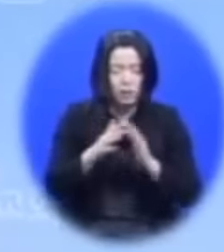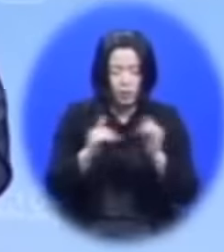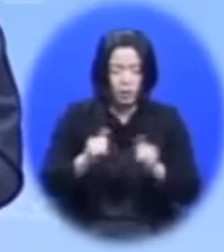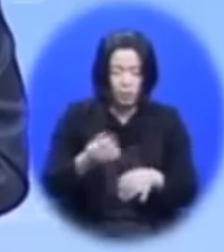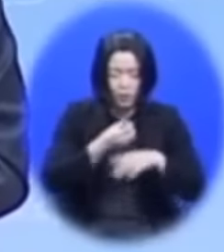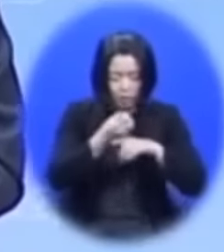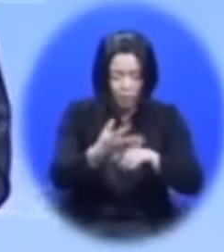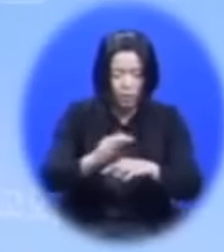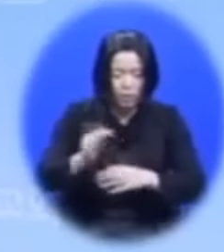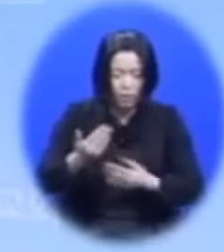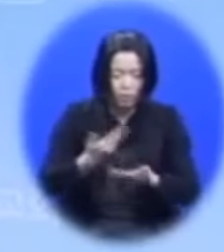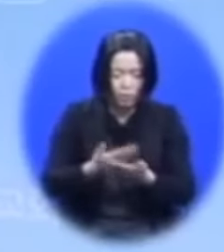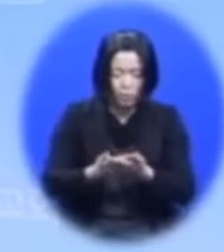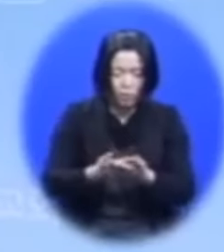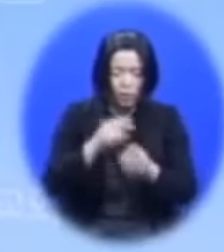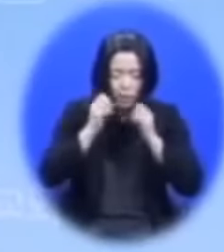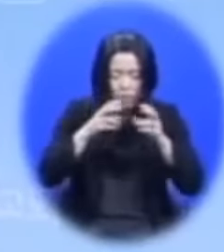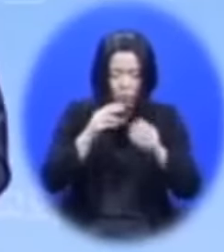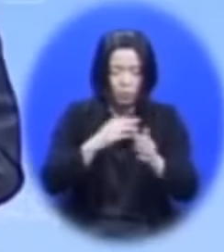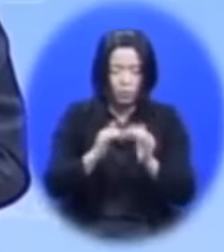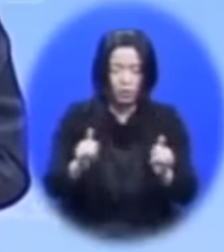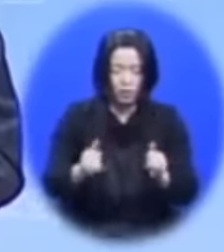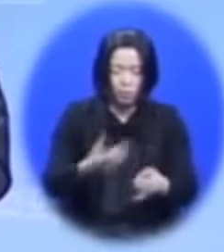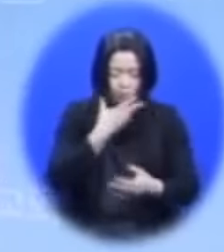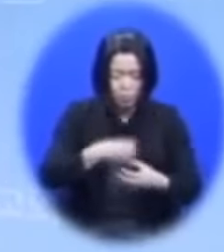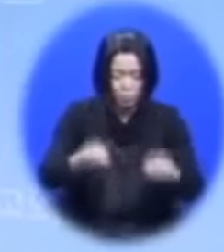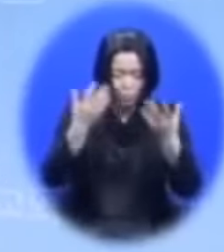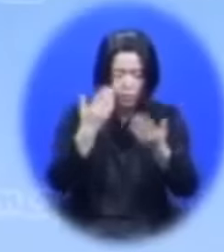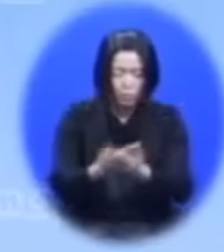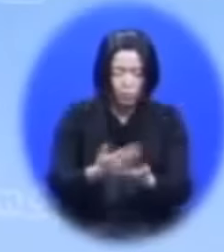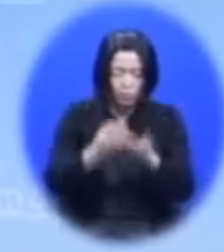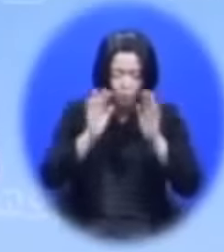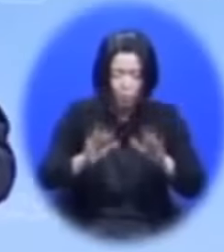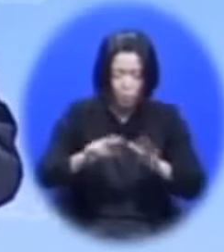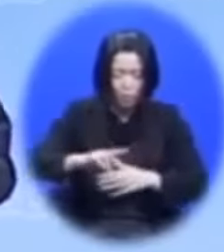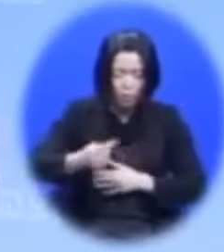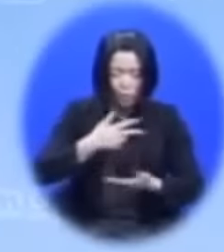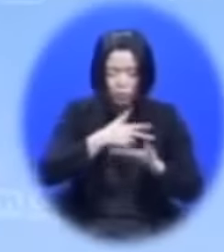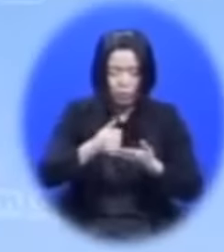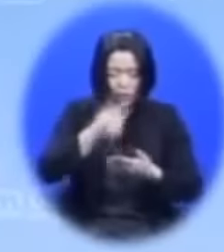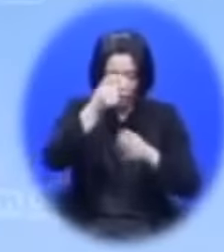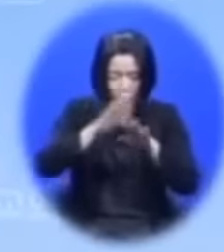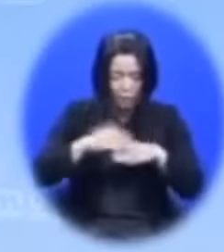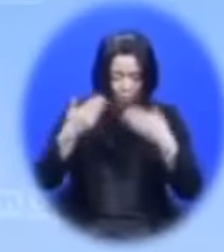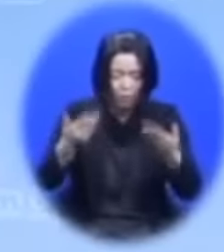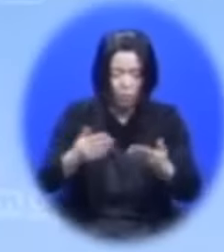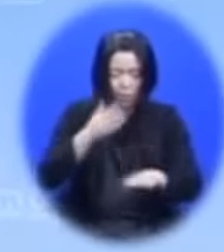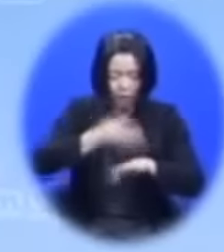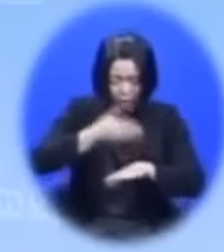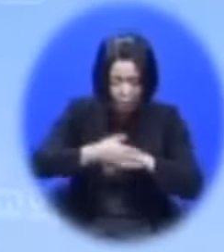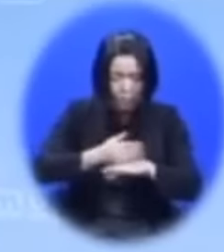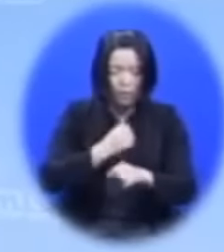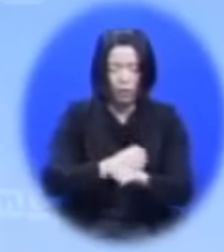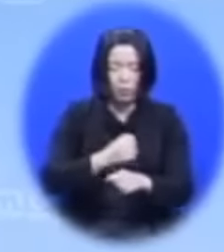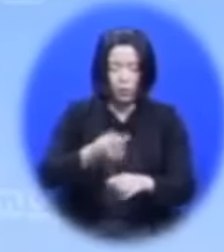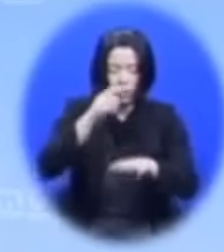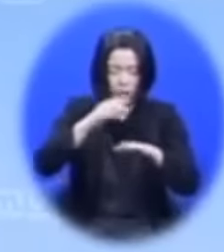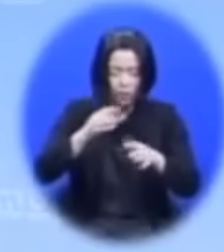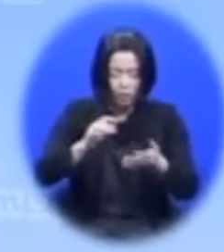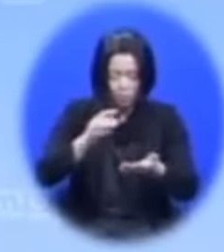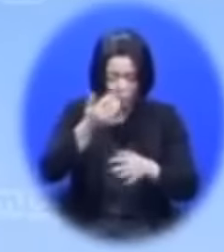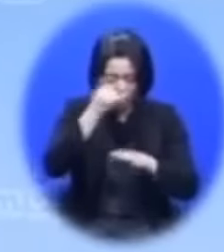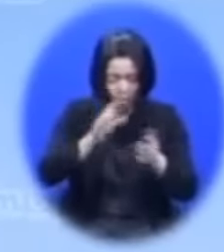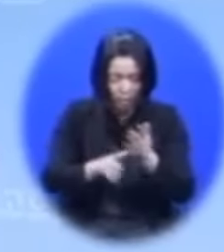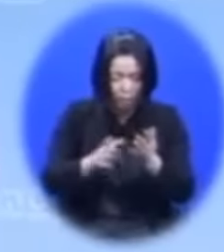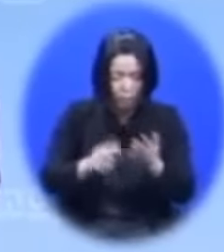하시고 선교사님들을 축복하소서. 오늘도 주님께 예비하며 감사하며 예물 주께